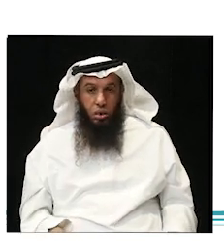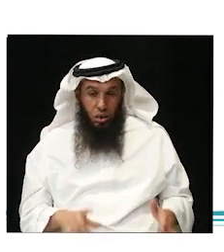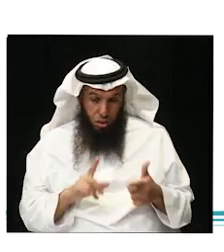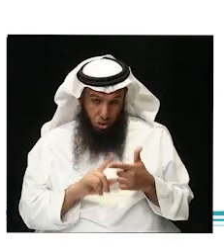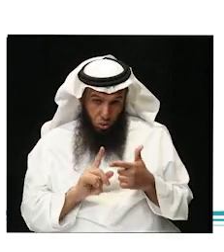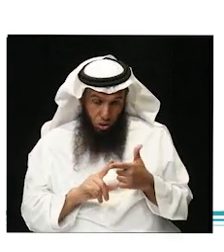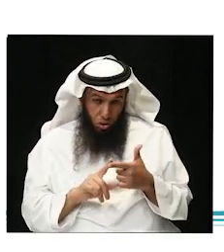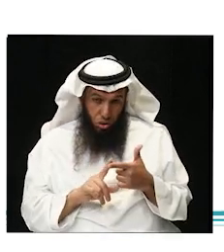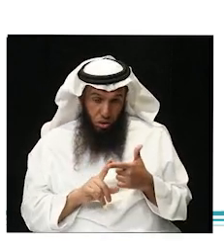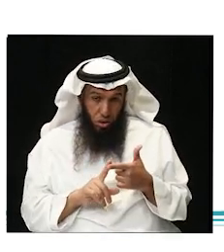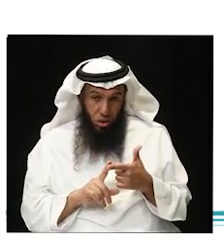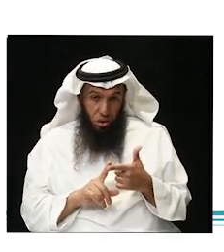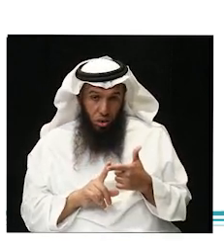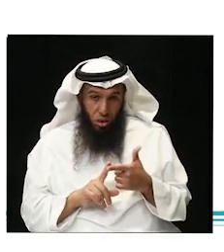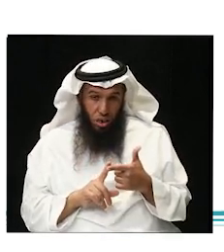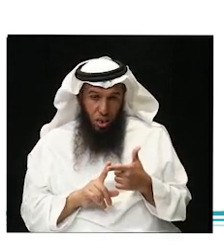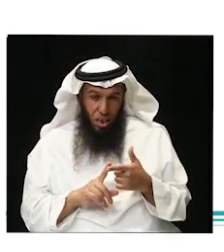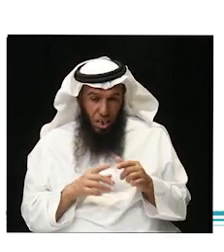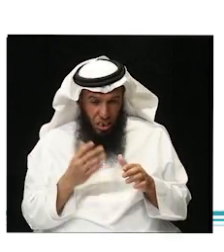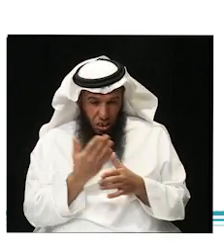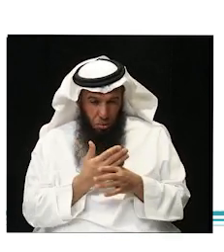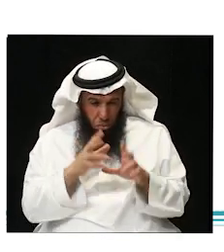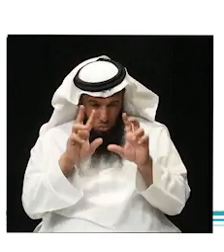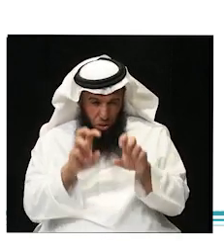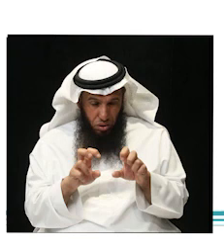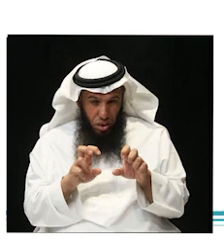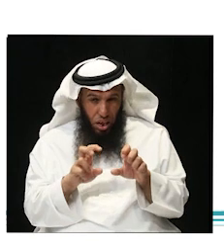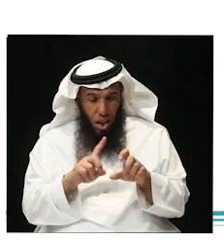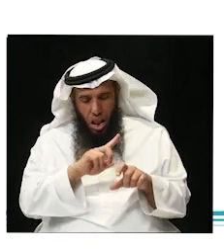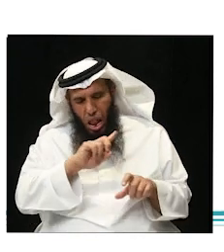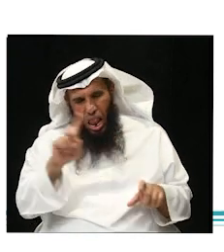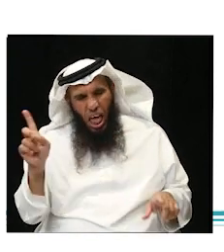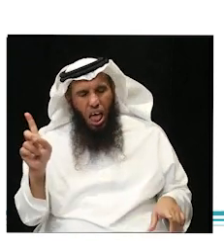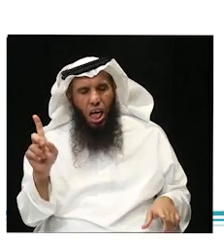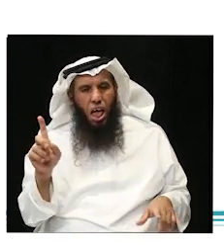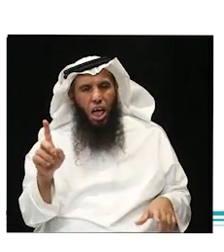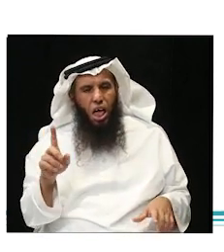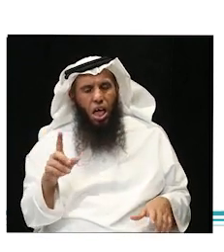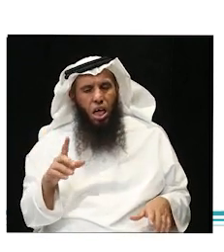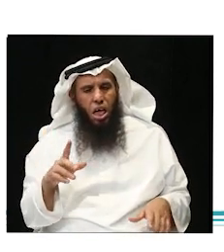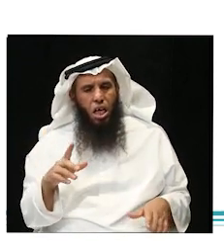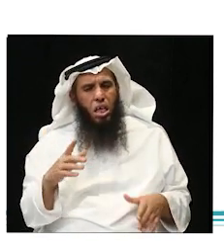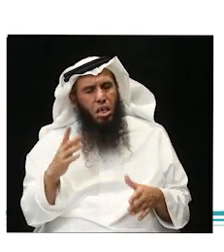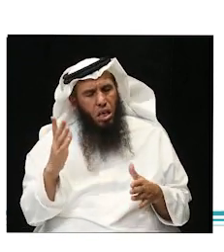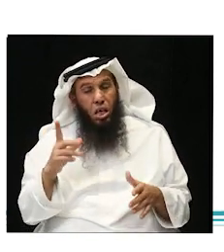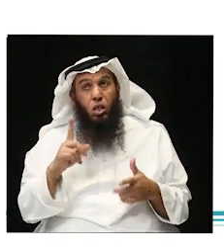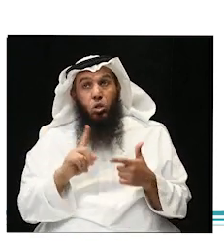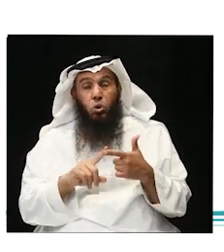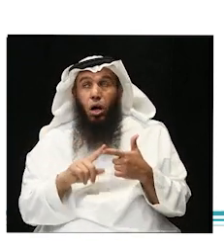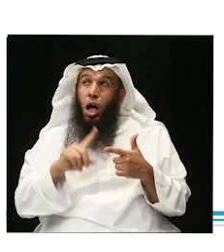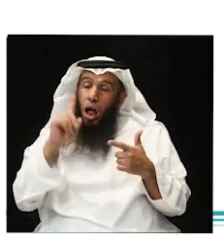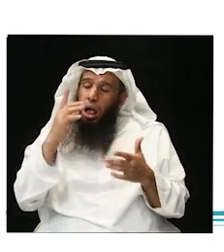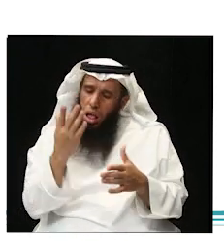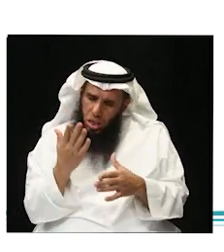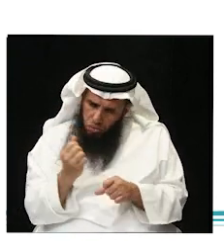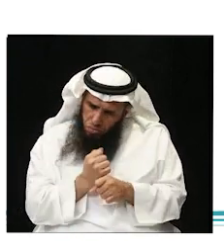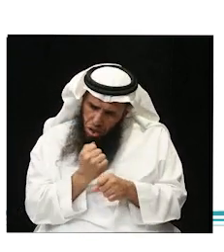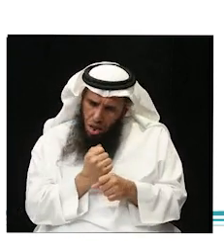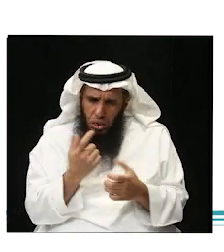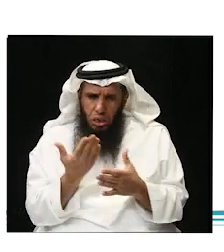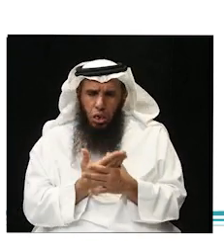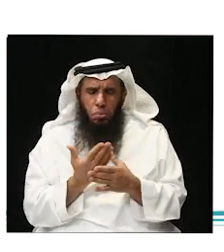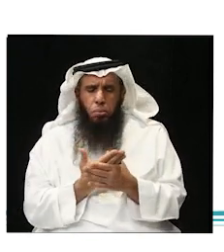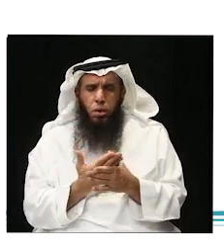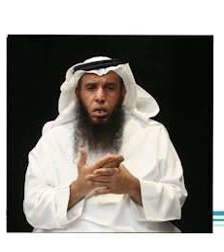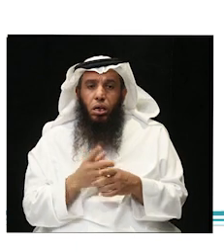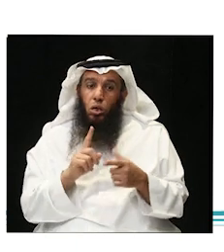بربه، حصول المقصود إن شاء الله أن الله يصد عنه ألم، الفوز بثواب الله، الفوز بمحبة الله، هذه مهمة.